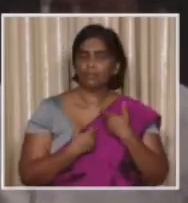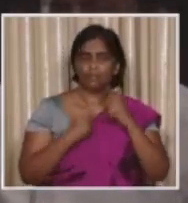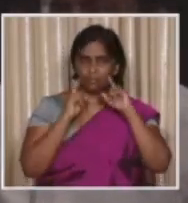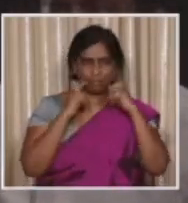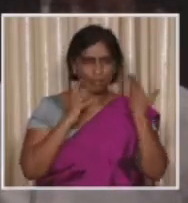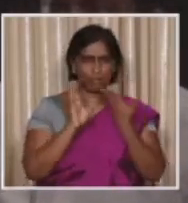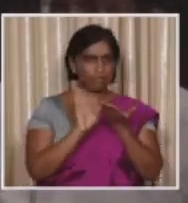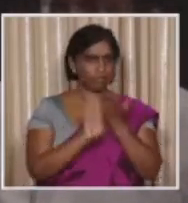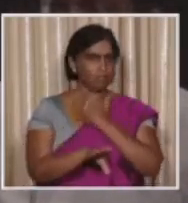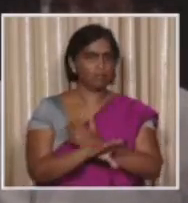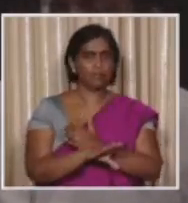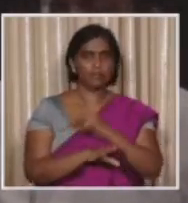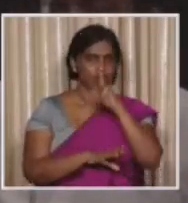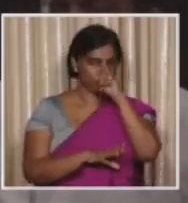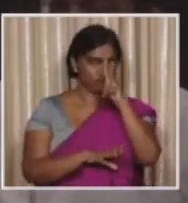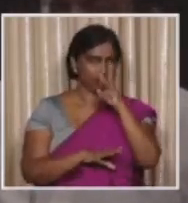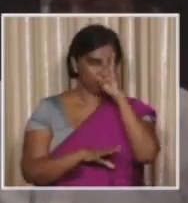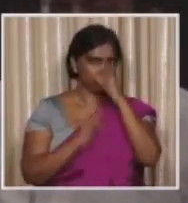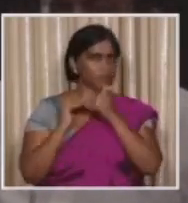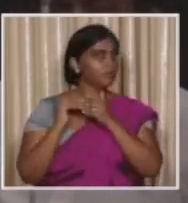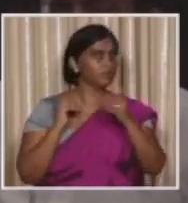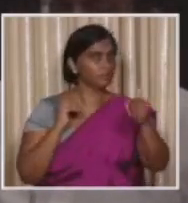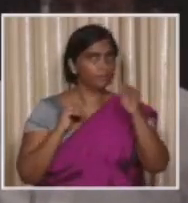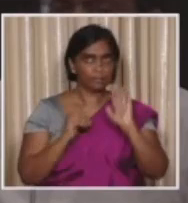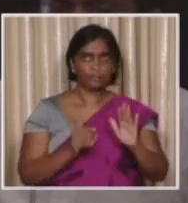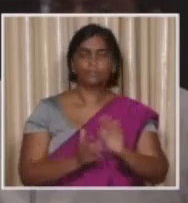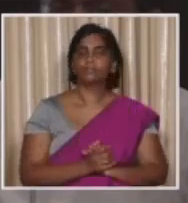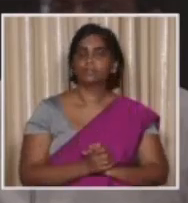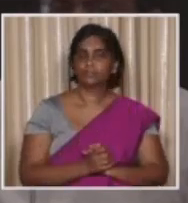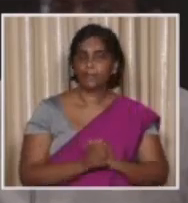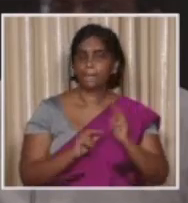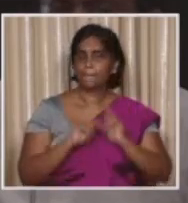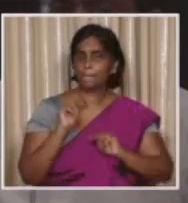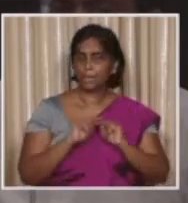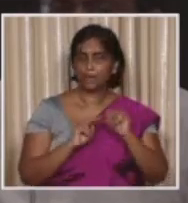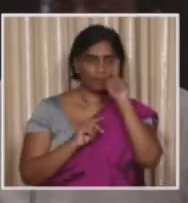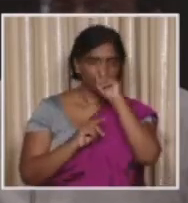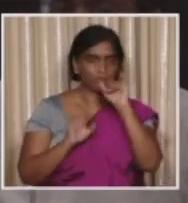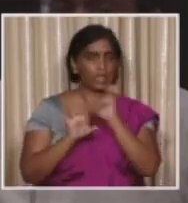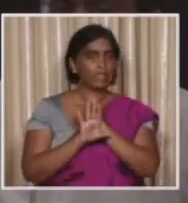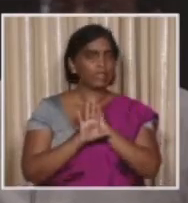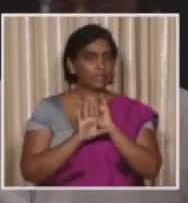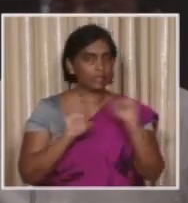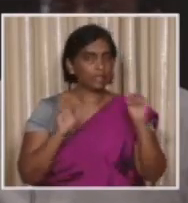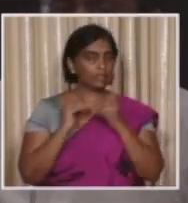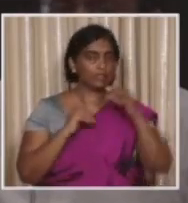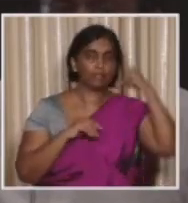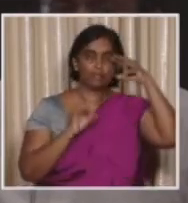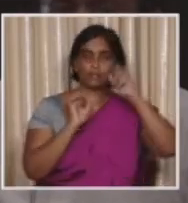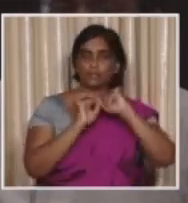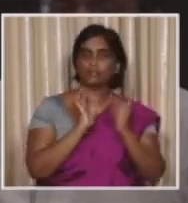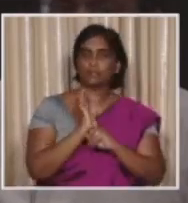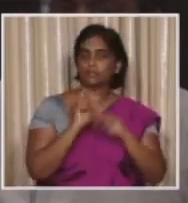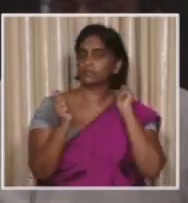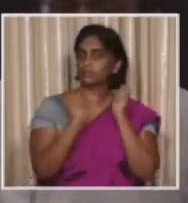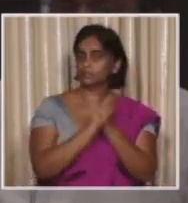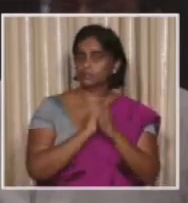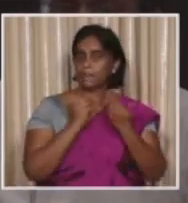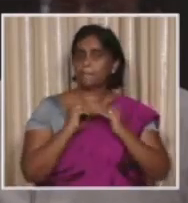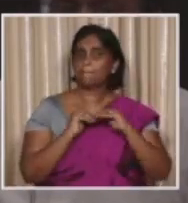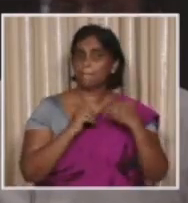දන්නේ පහුගිය සති දෙක තුනක කාලය ඇතුලේ පෙබරවාරි මාසේ 16 වෙනිදා ඉඳලා අපි විදුලි ගාස්තු සංශෝධනය කරාට